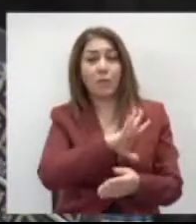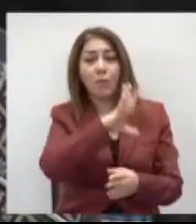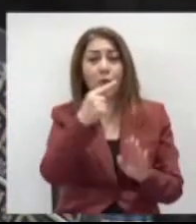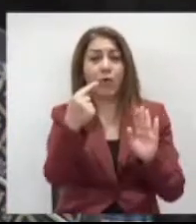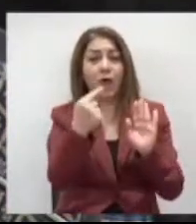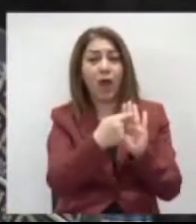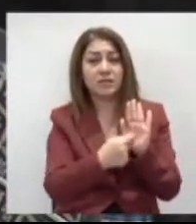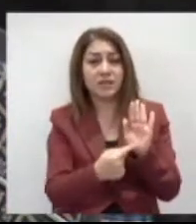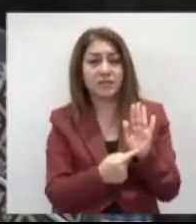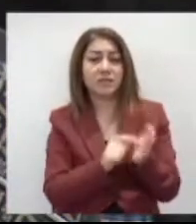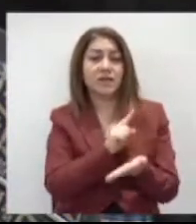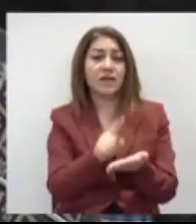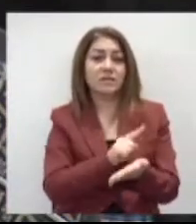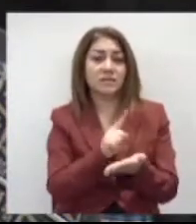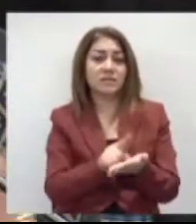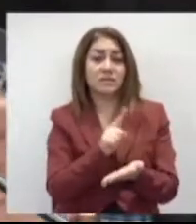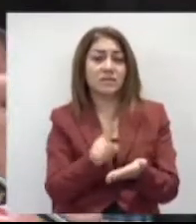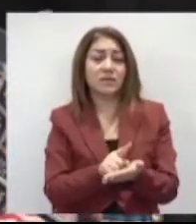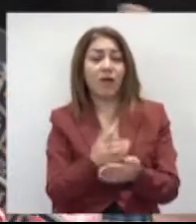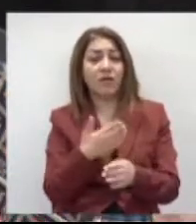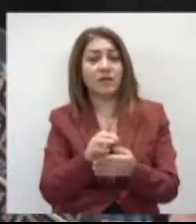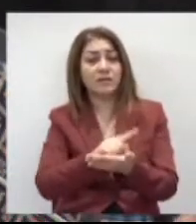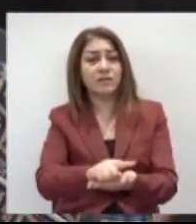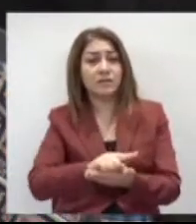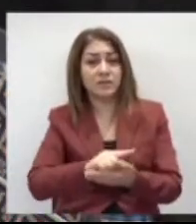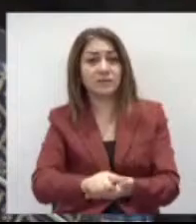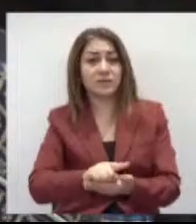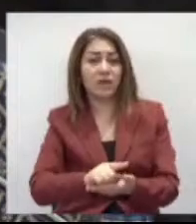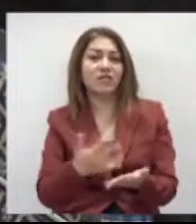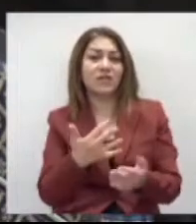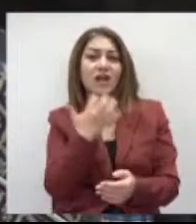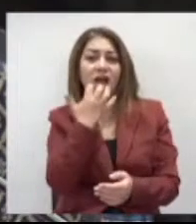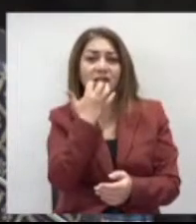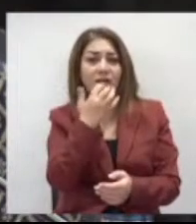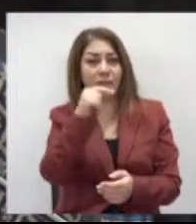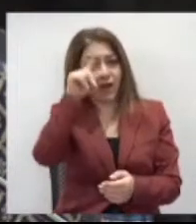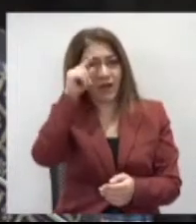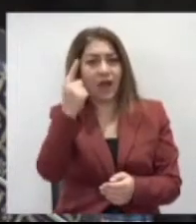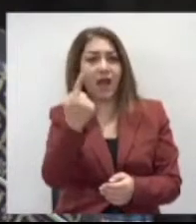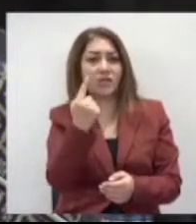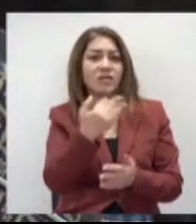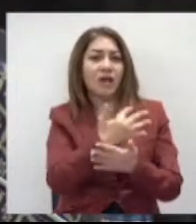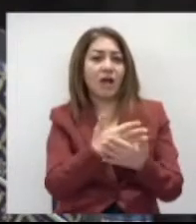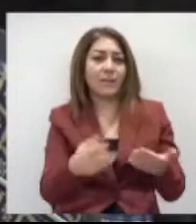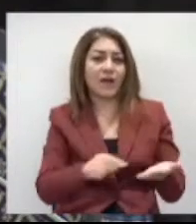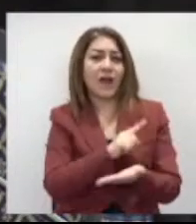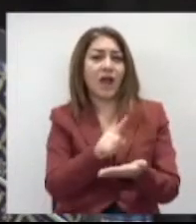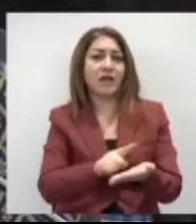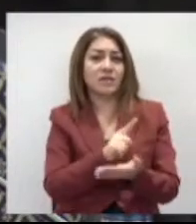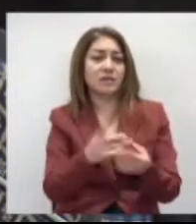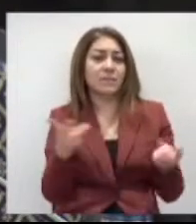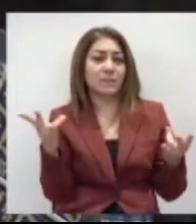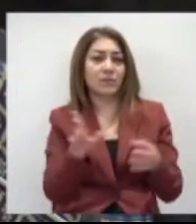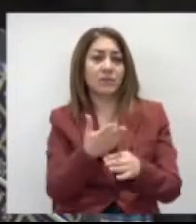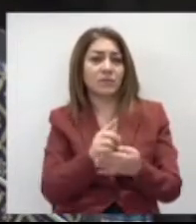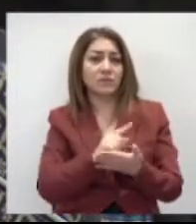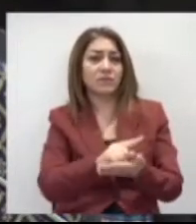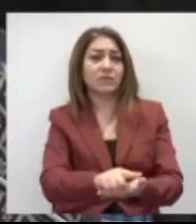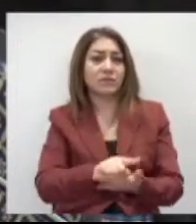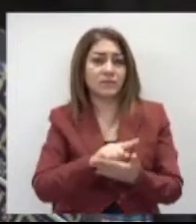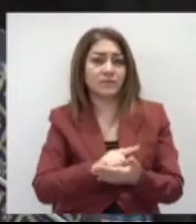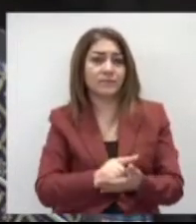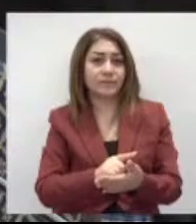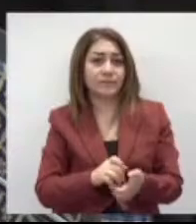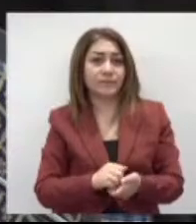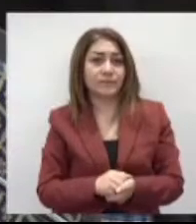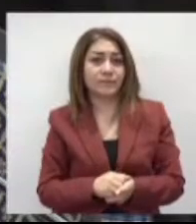բոլոր ենթահարցերը առանձնացնենք, արդեն պետք է քննարկենք ոչ միայն Սփյուռքի, այլ նաև մնացած հարցերի հետ կապված հարցերի այստեղ